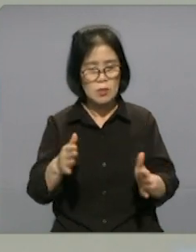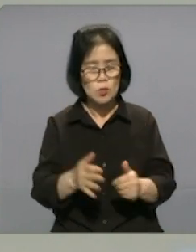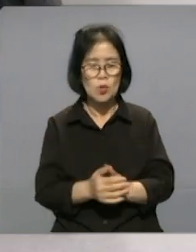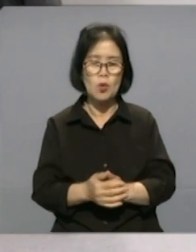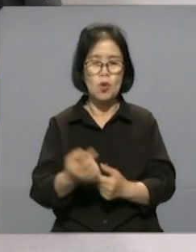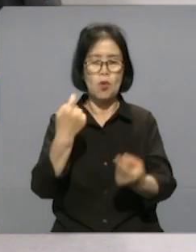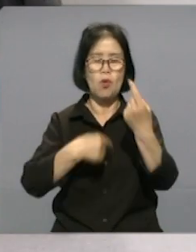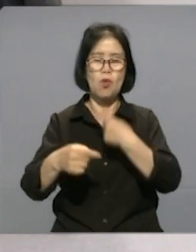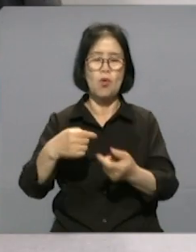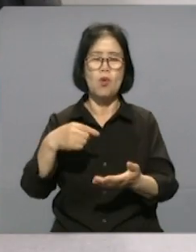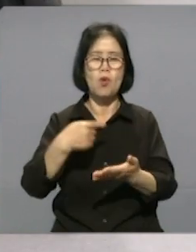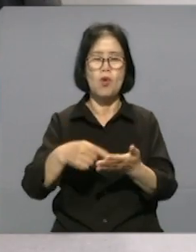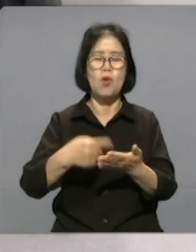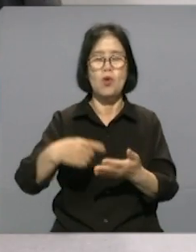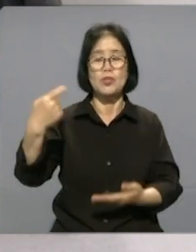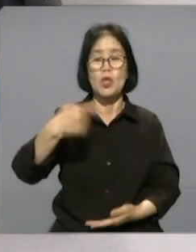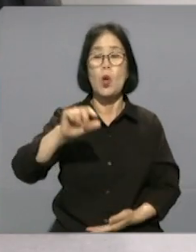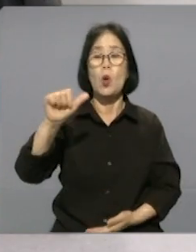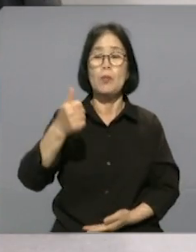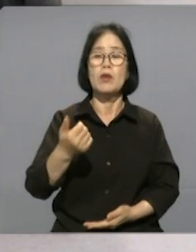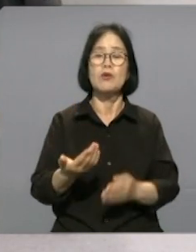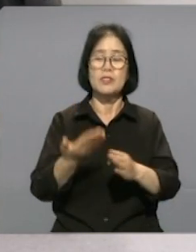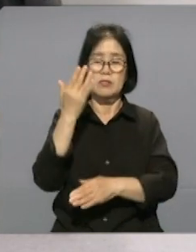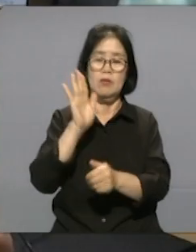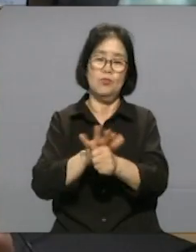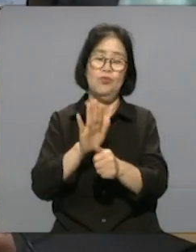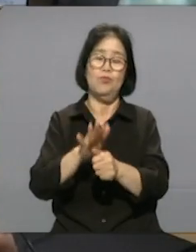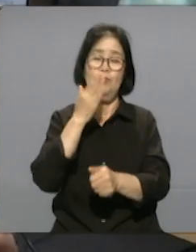1500건이 넘는 도움을 전했습니다